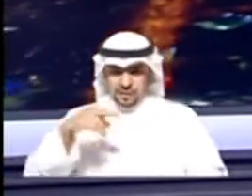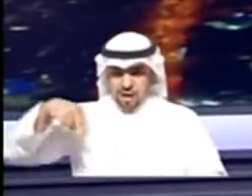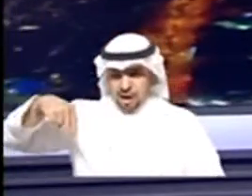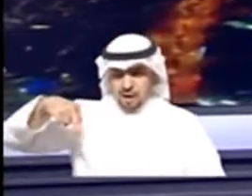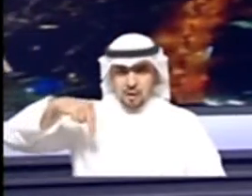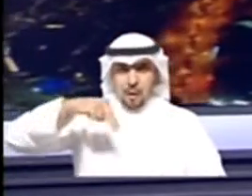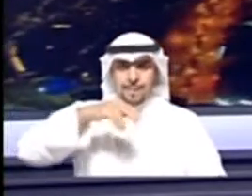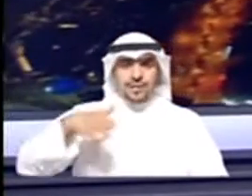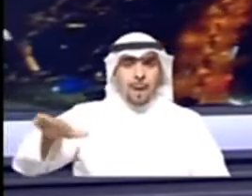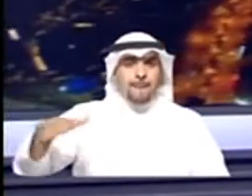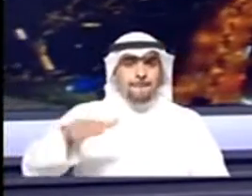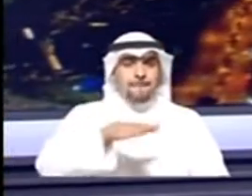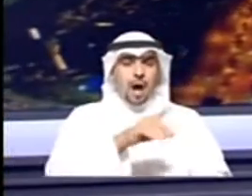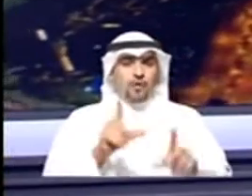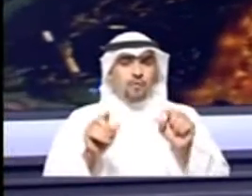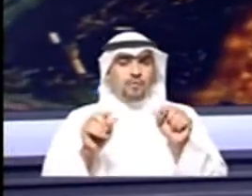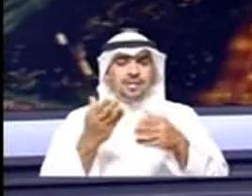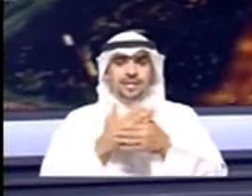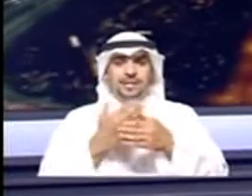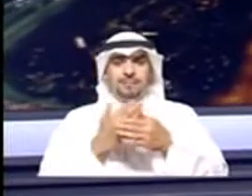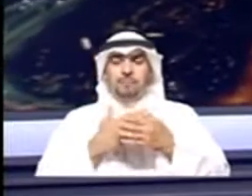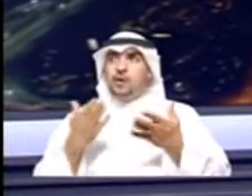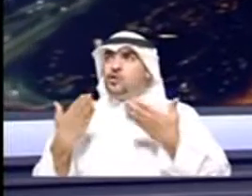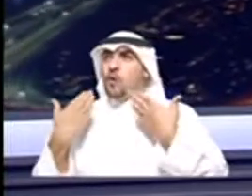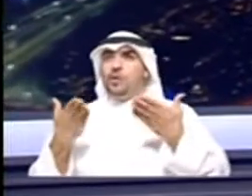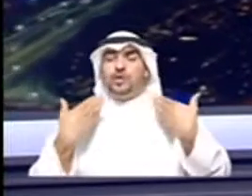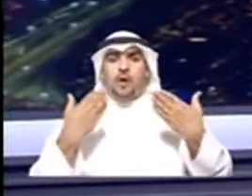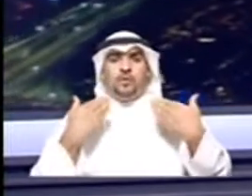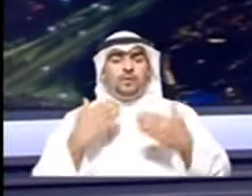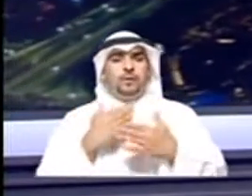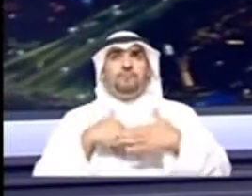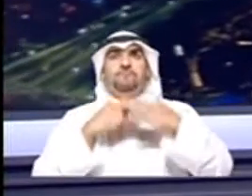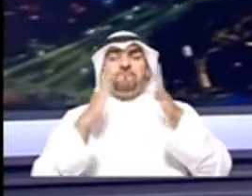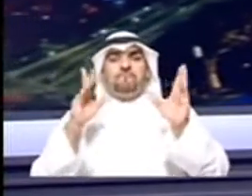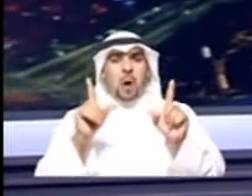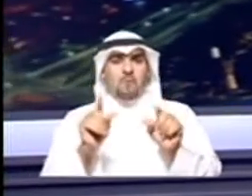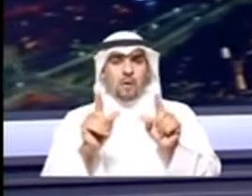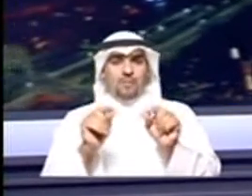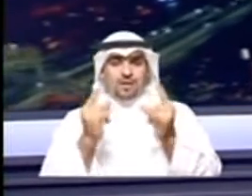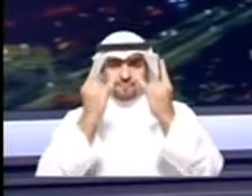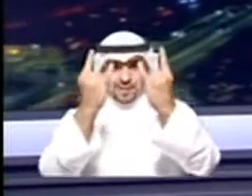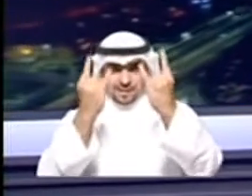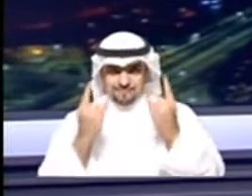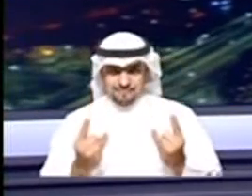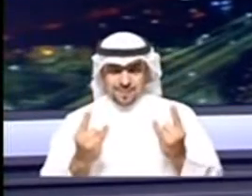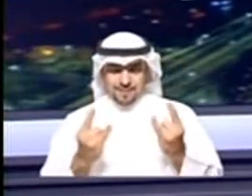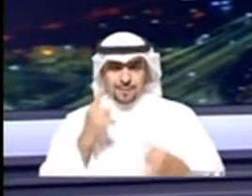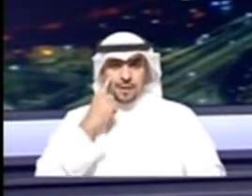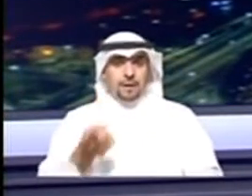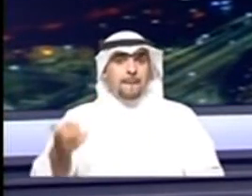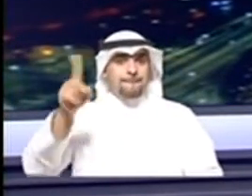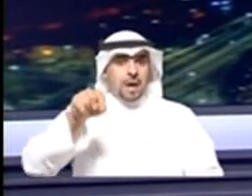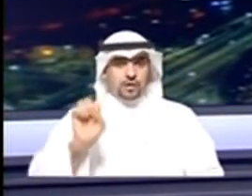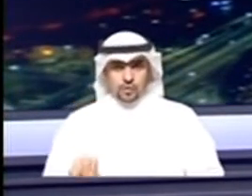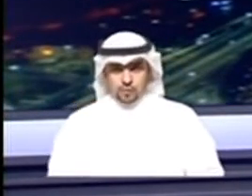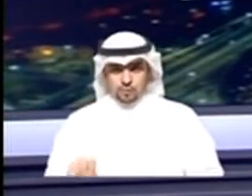البحر، وكذلك الرياح متقلبة الاتجاه إلى جنوبية شرقية راح تبدي تتحول تدريجيا خاصة في ساعات الصباح الأولى من